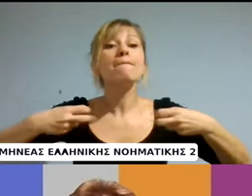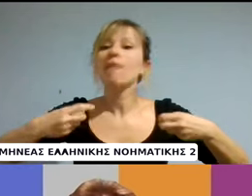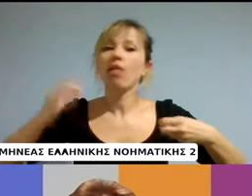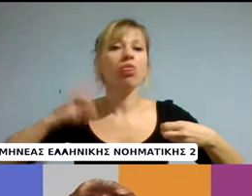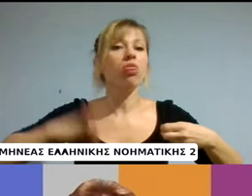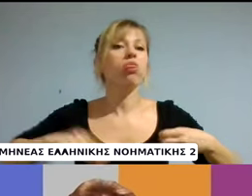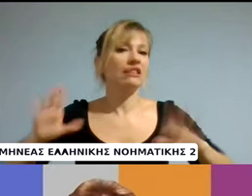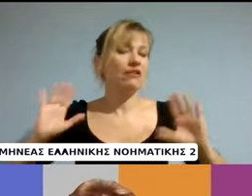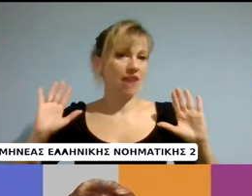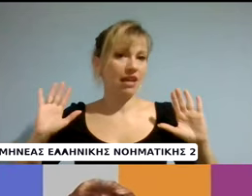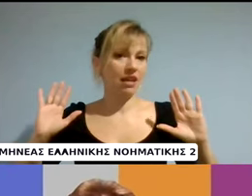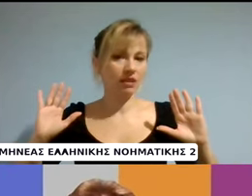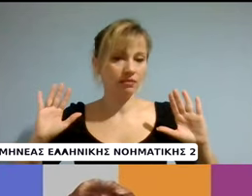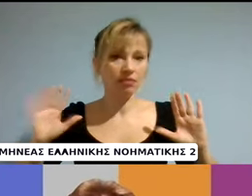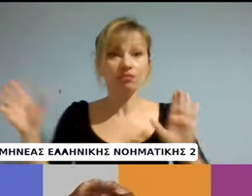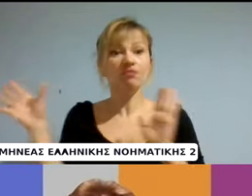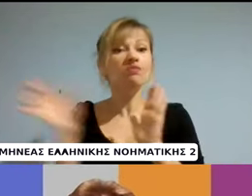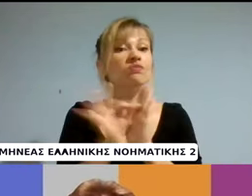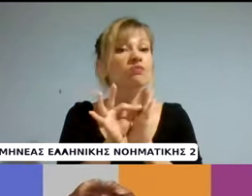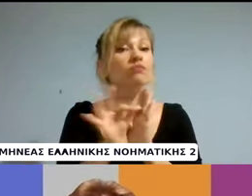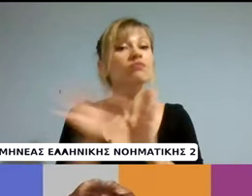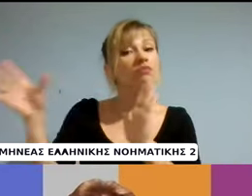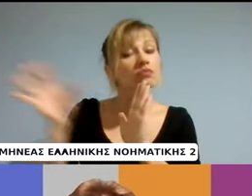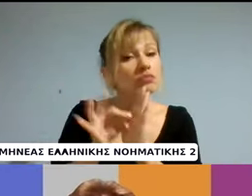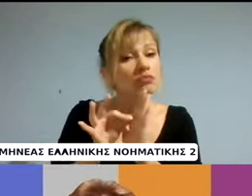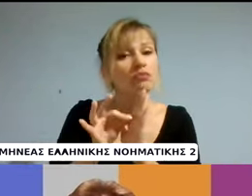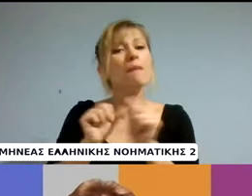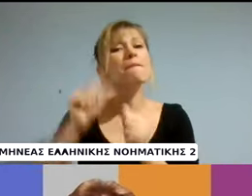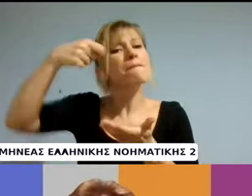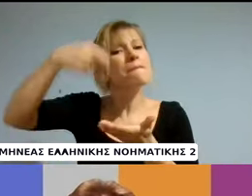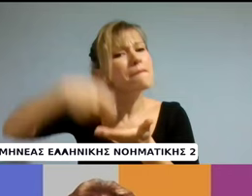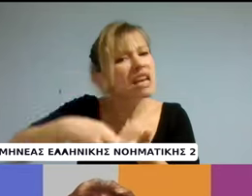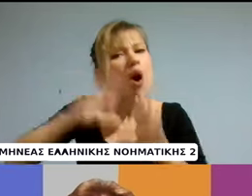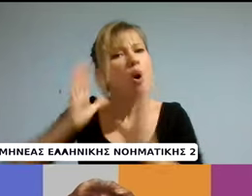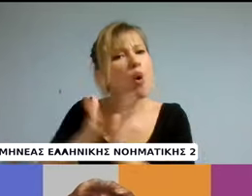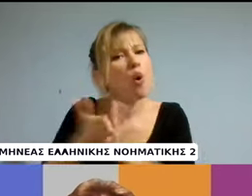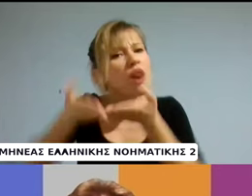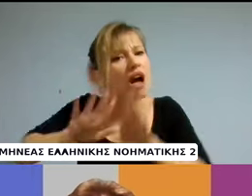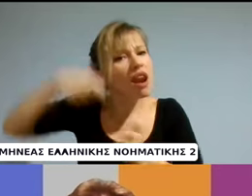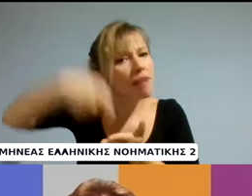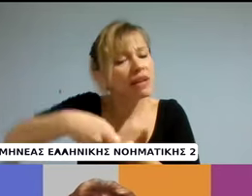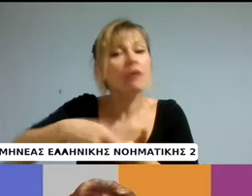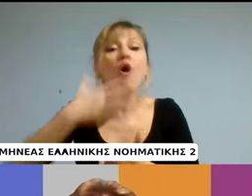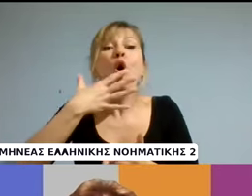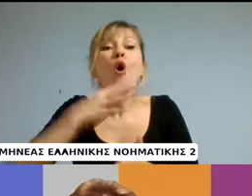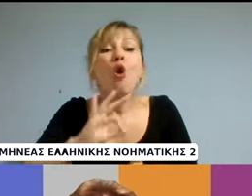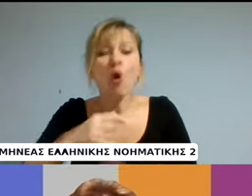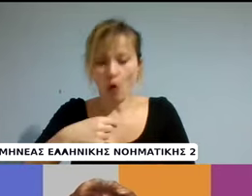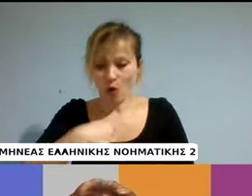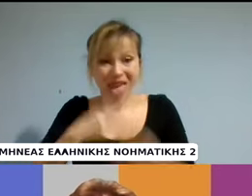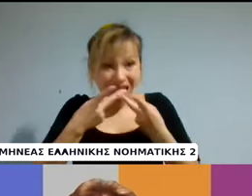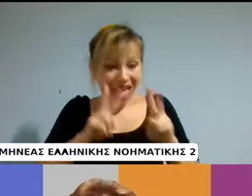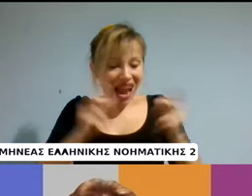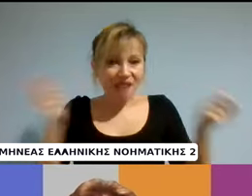οικονομικά το να έχεις προσλάβει έναν άνθρωπο μέσα και να του πληρώνεις τις ασφαλιστικές εισφορές. Γιατί τα rates που δίνουν στους freelancers